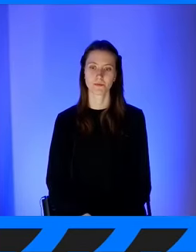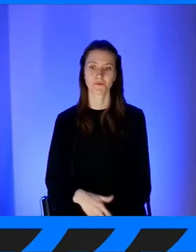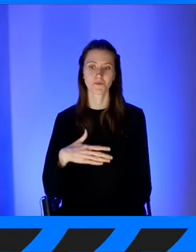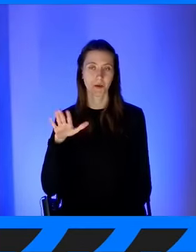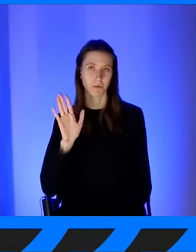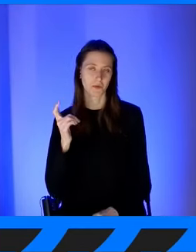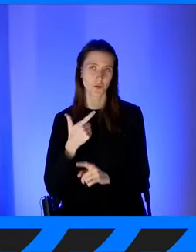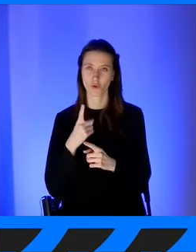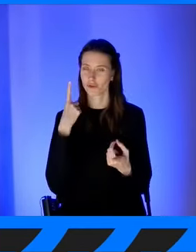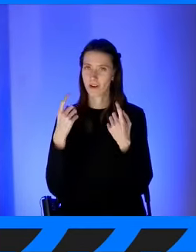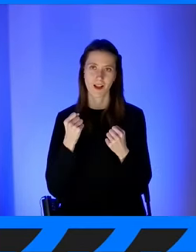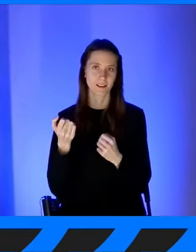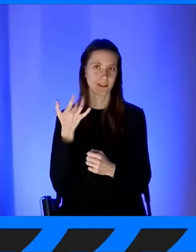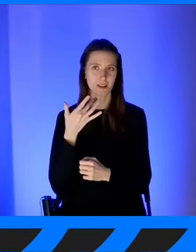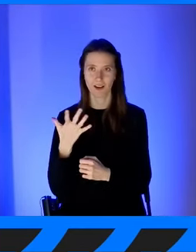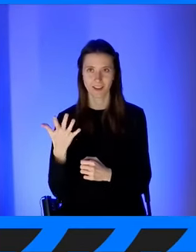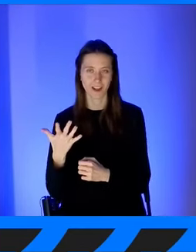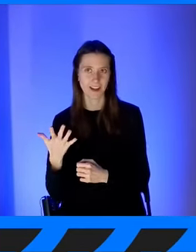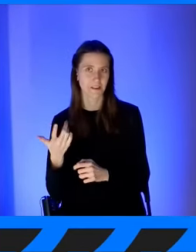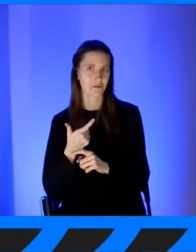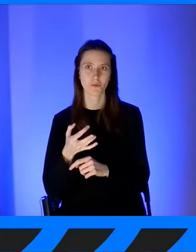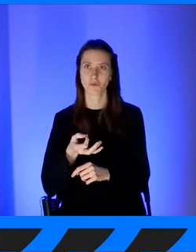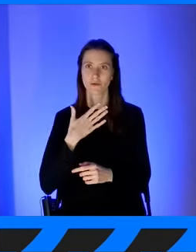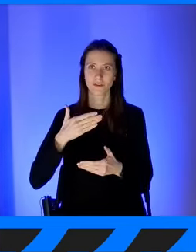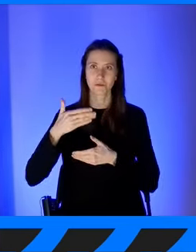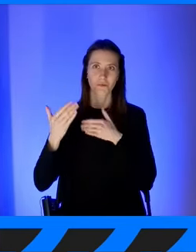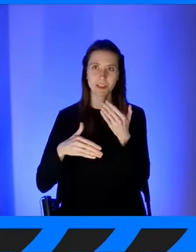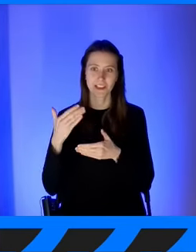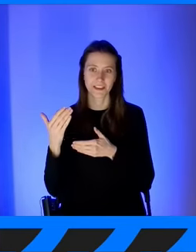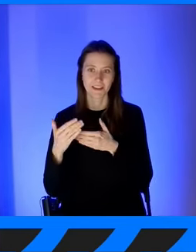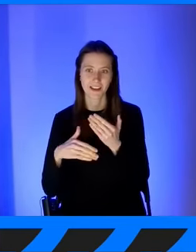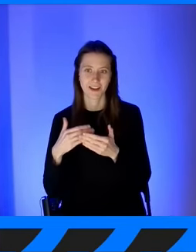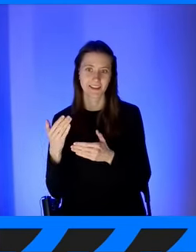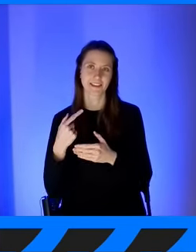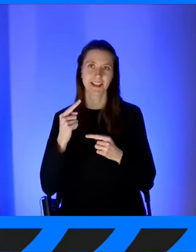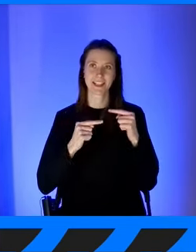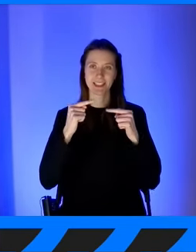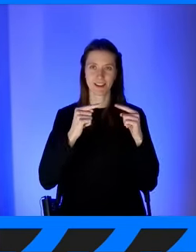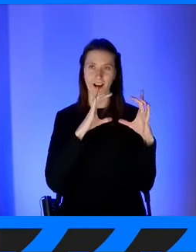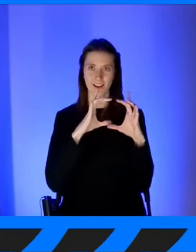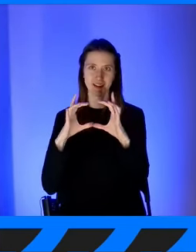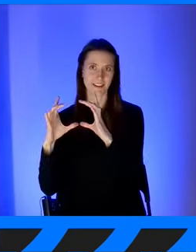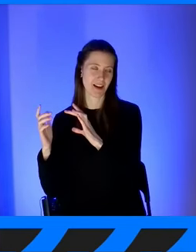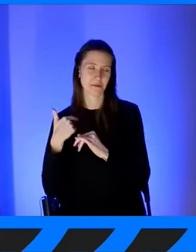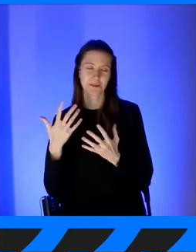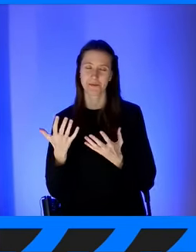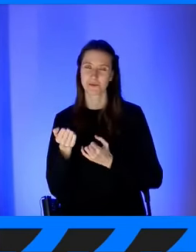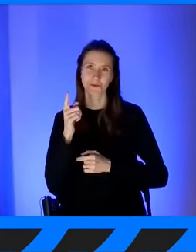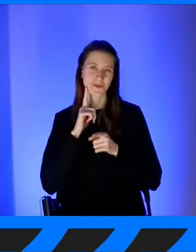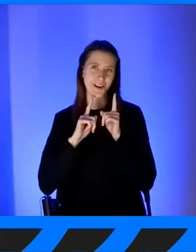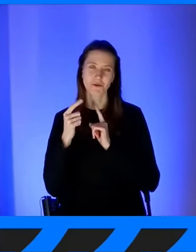Привет. Очень классный доклад. Прям понравилась презентация от Diagram. Получил прям большое